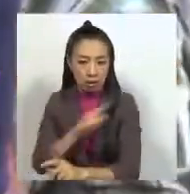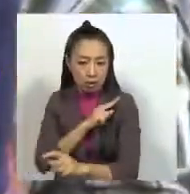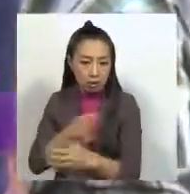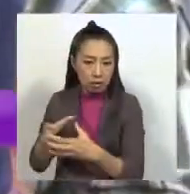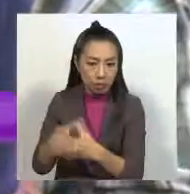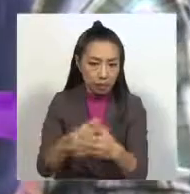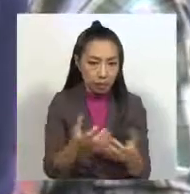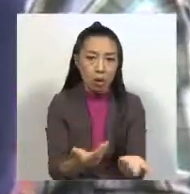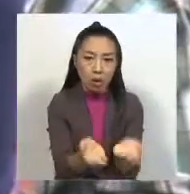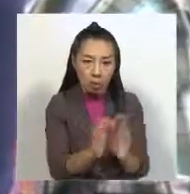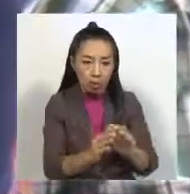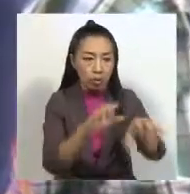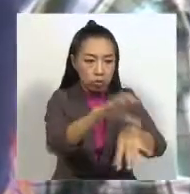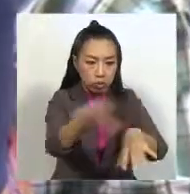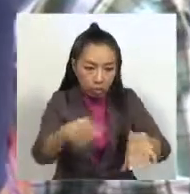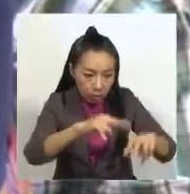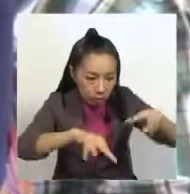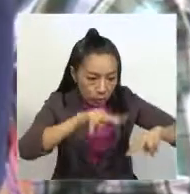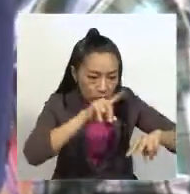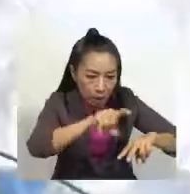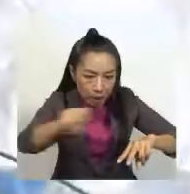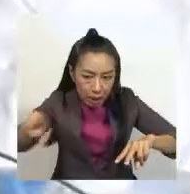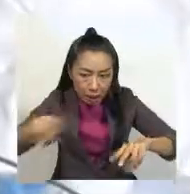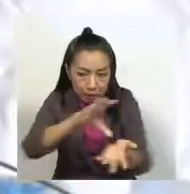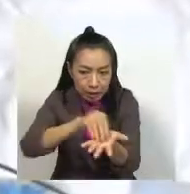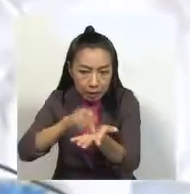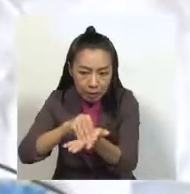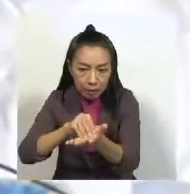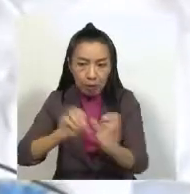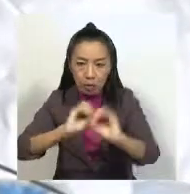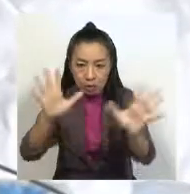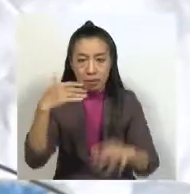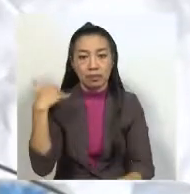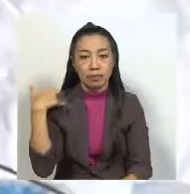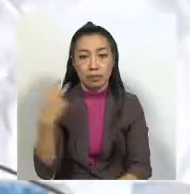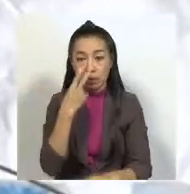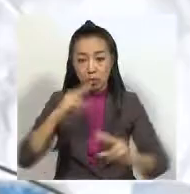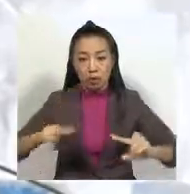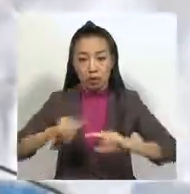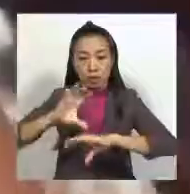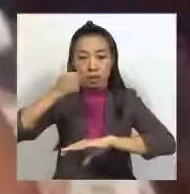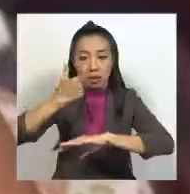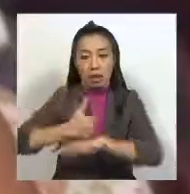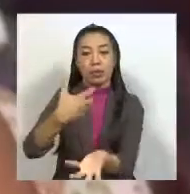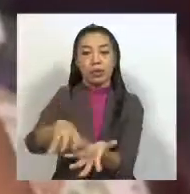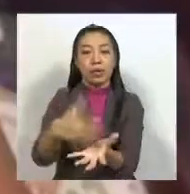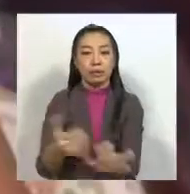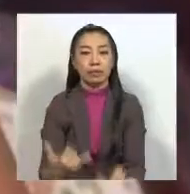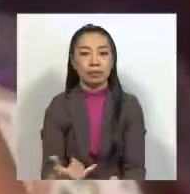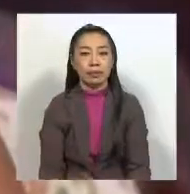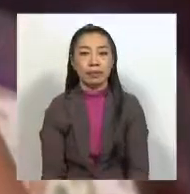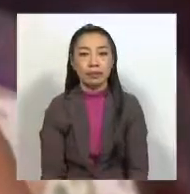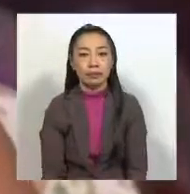จเป็นรายครอบครัวเพื่อทราบจำนวนพื้นที่ประสบภัยอย่างชัดเจนฟังประเด็นนี้จากรัฐมนตรีว่าการกระทรวงมหาดไทยกัน